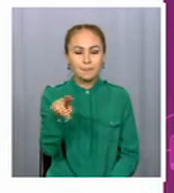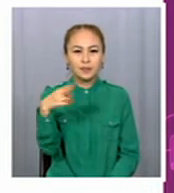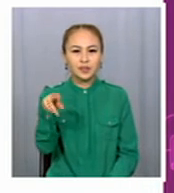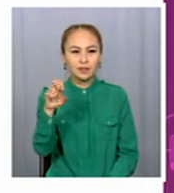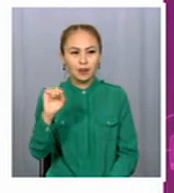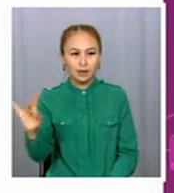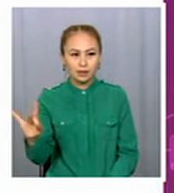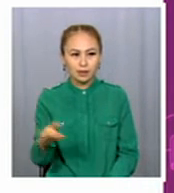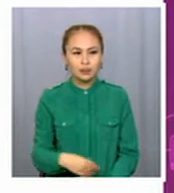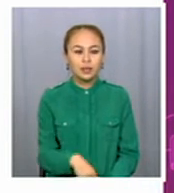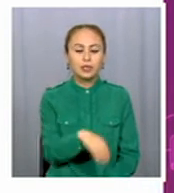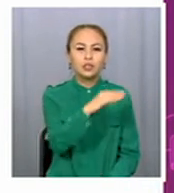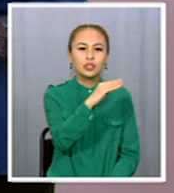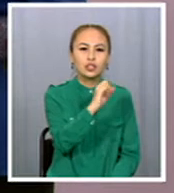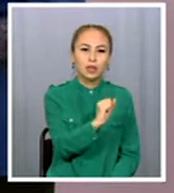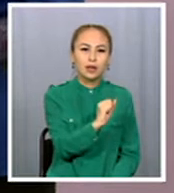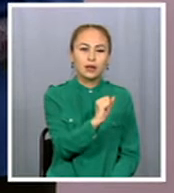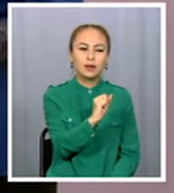тағамдар